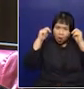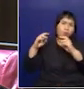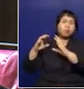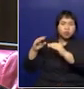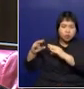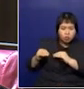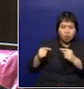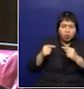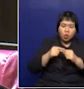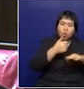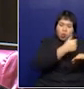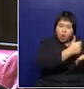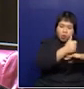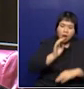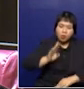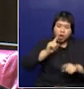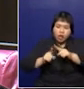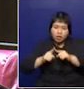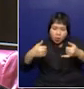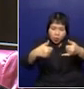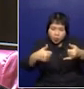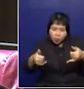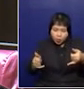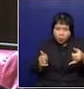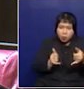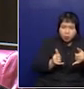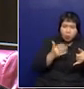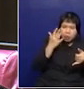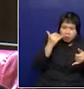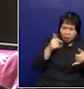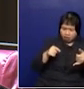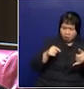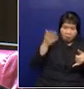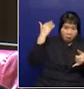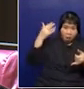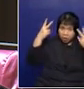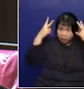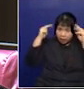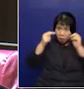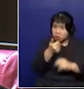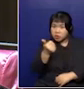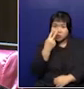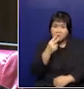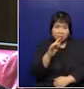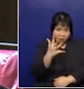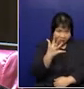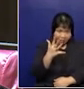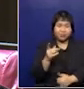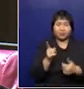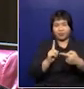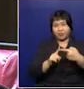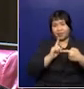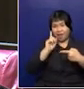เจ้าสัวใหญ่เนี่ยทำไมถึงต้องมานั่งล้อมรอบเต็มไปหมดเลยเขาไม่เคยเห็นนายกคนไหนเลยอันนี้จริงหรือเปล่านี่คือคำถามหนึ่